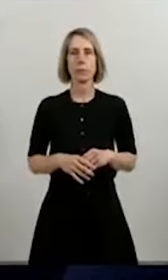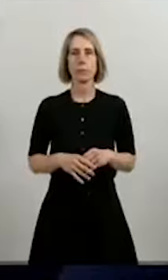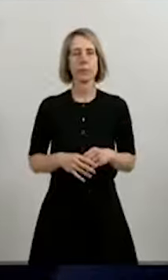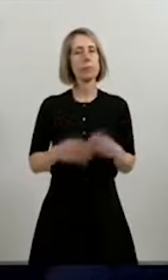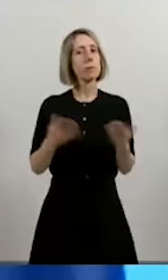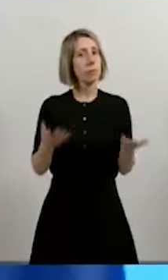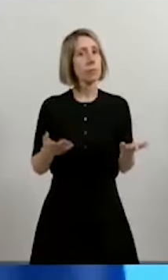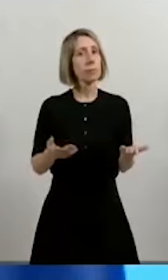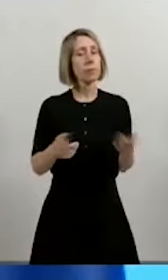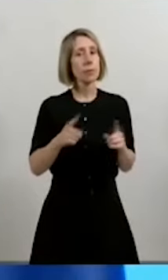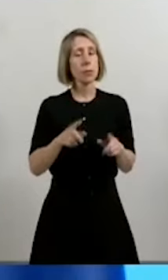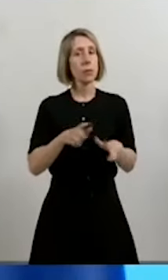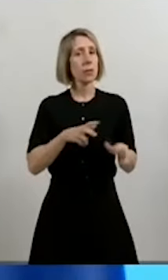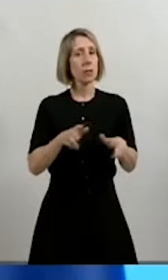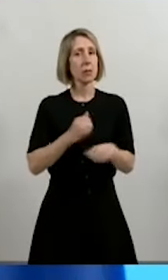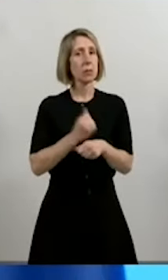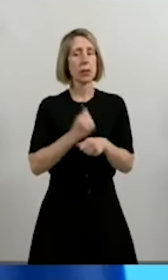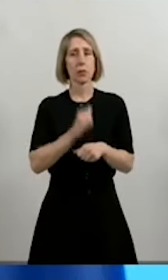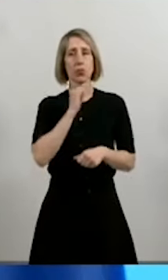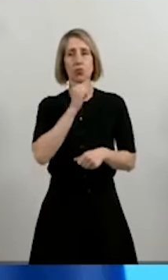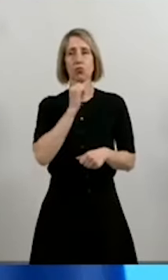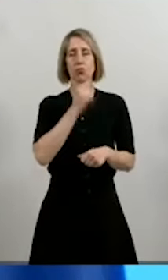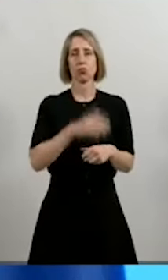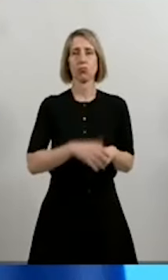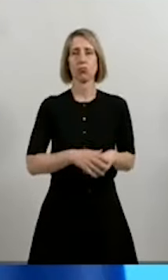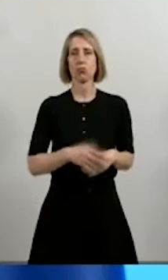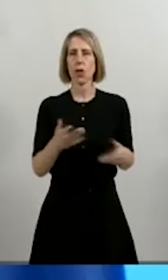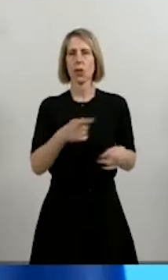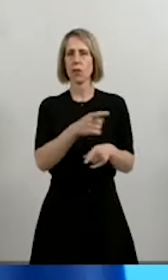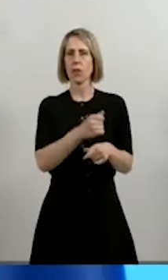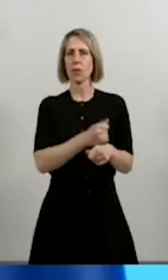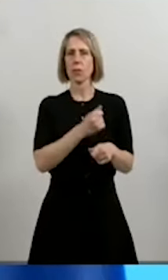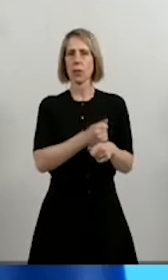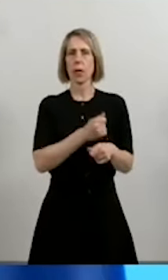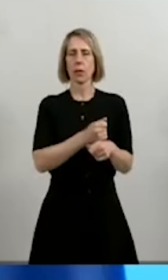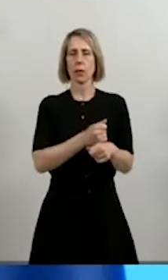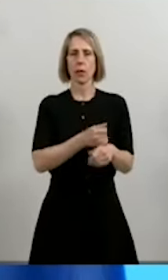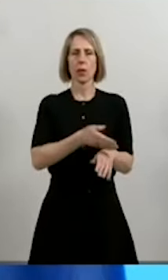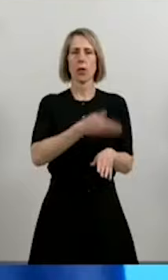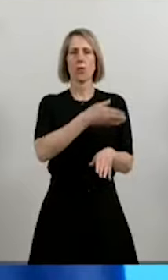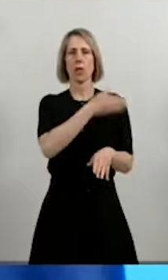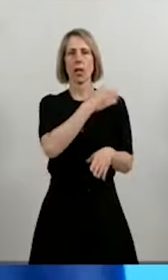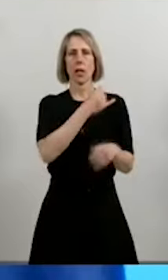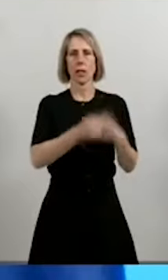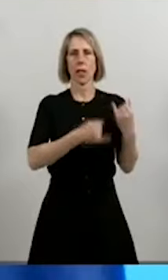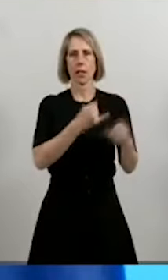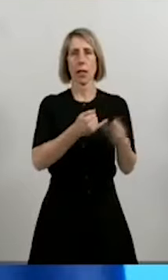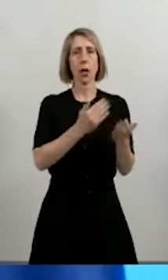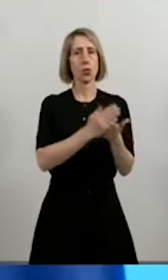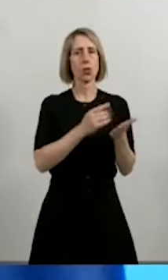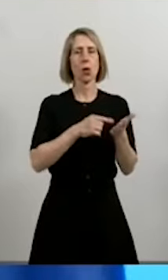Sie tut es aber nicht. Was sie tut, das haben die vergangenen Jahre eigentlich gezeigt.